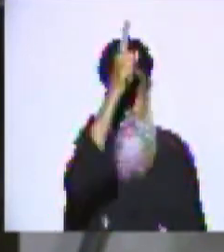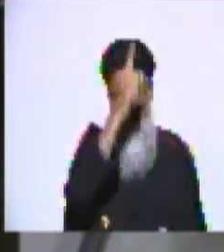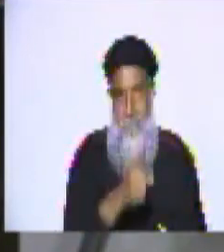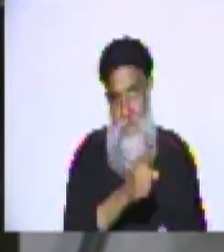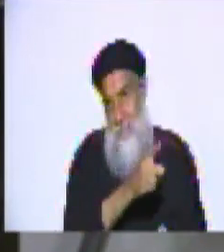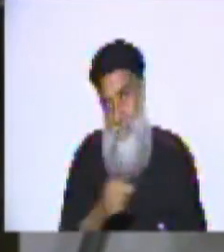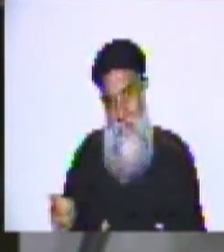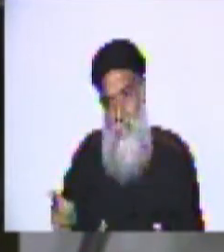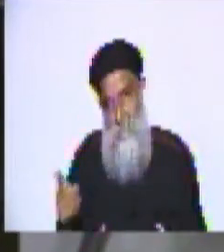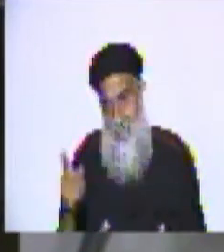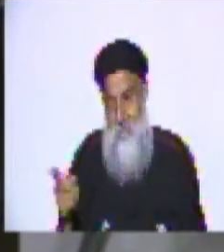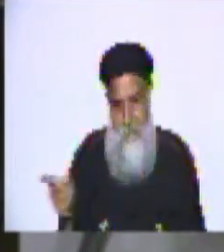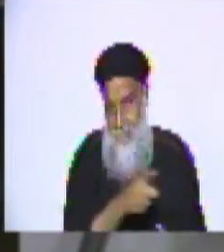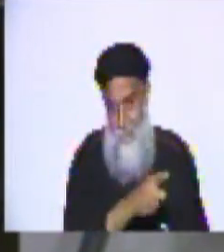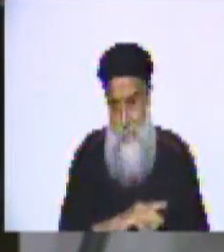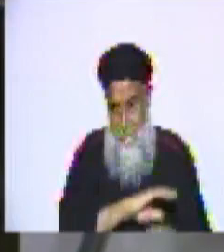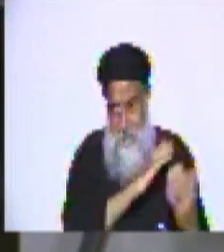الإيمان